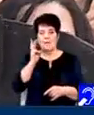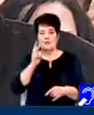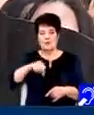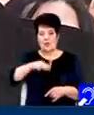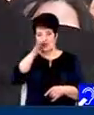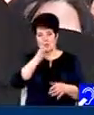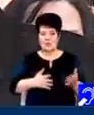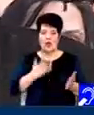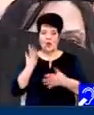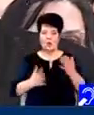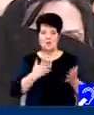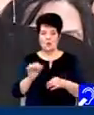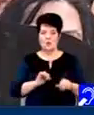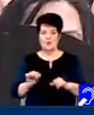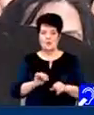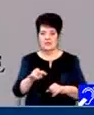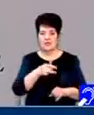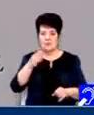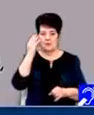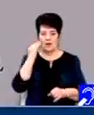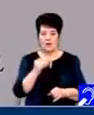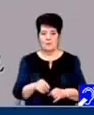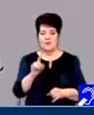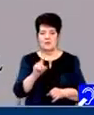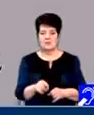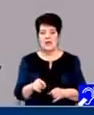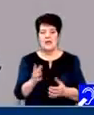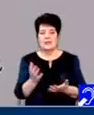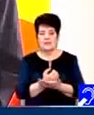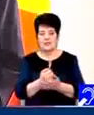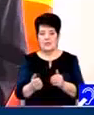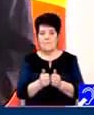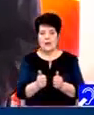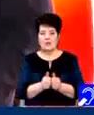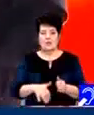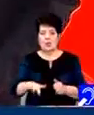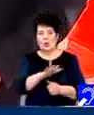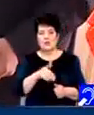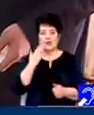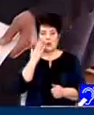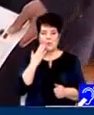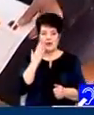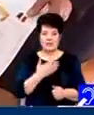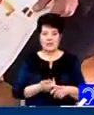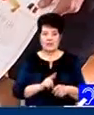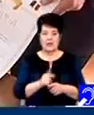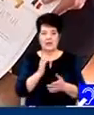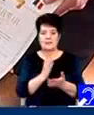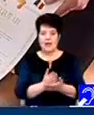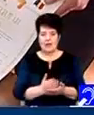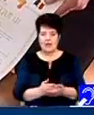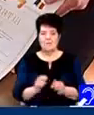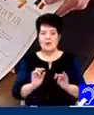Chișinău a încurajat autoritățile locale din Republica Moldova să-și găsească parteneriate cu localități din România, care să aibă o